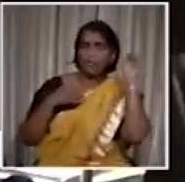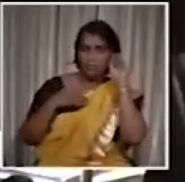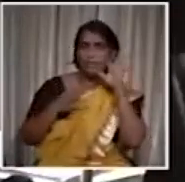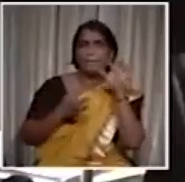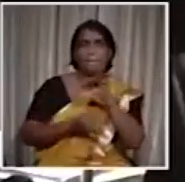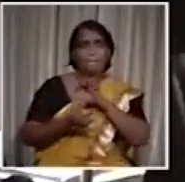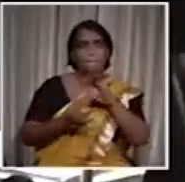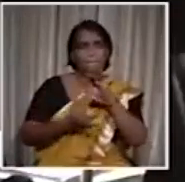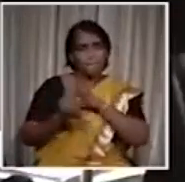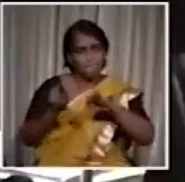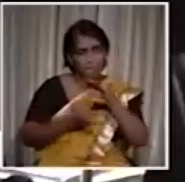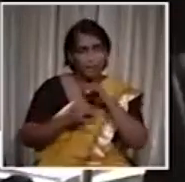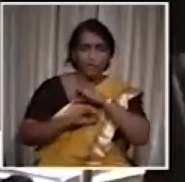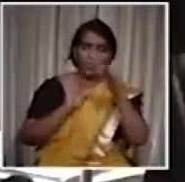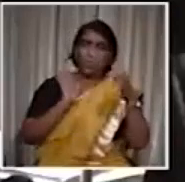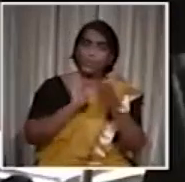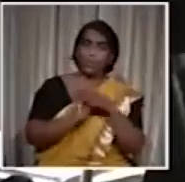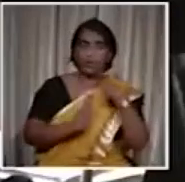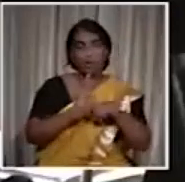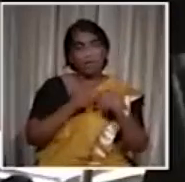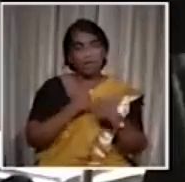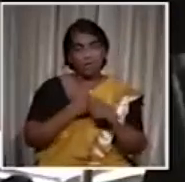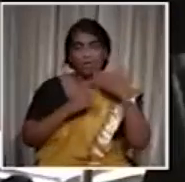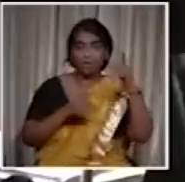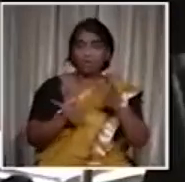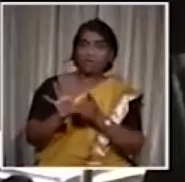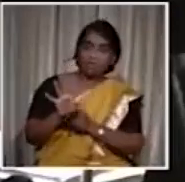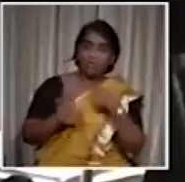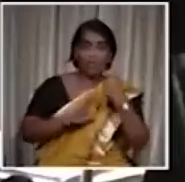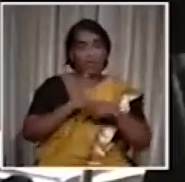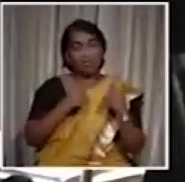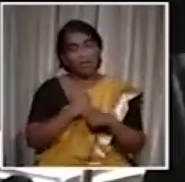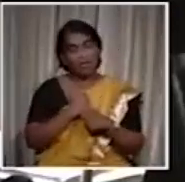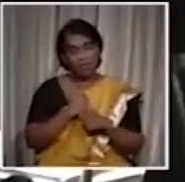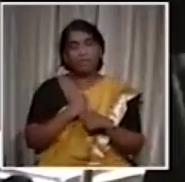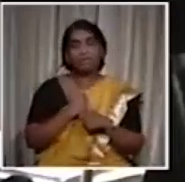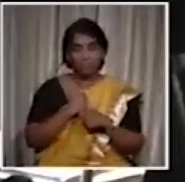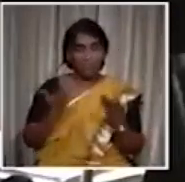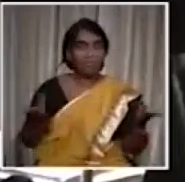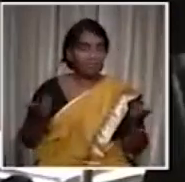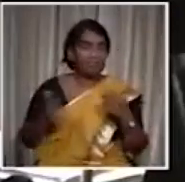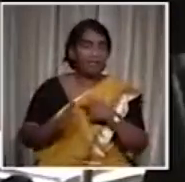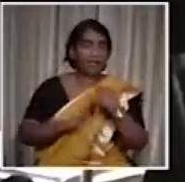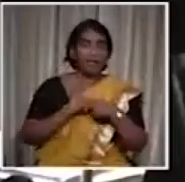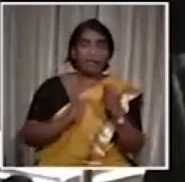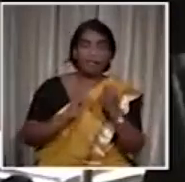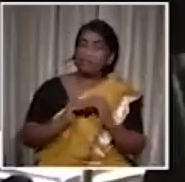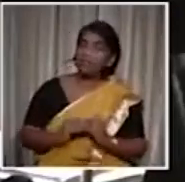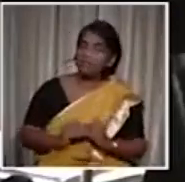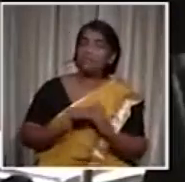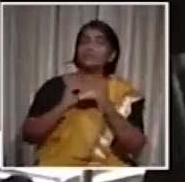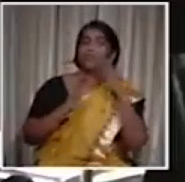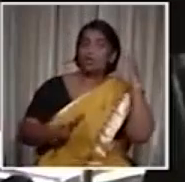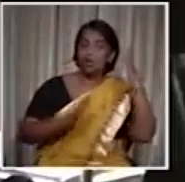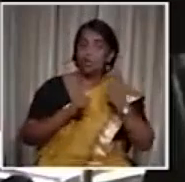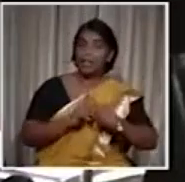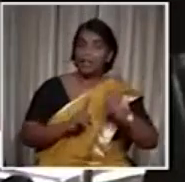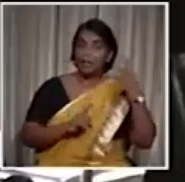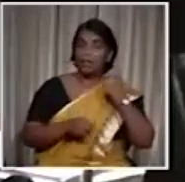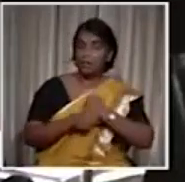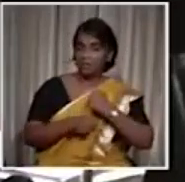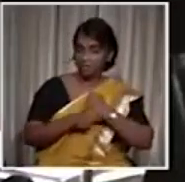Pejatan terwade api hukumi ketela mera tahadamu. Anaga tetaruna yang menyu mera tahadamu. Neda api rata arti kesangwarta de gudana kamu. Loke diunu tuma